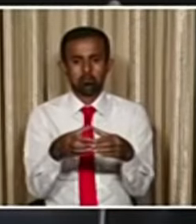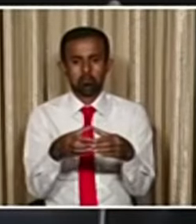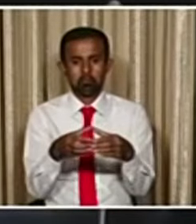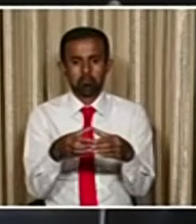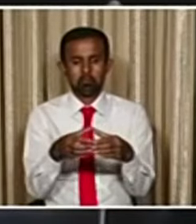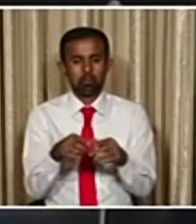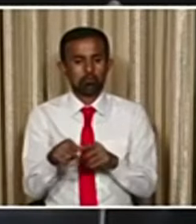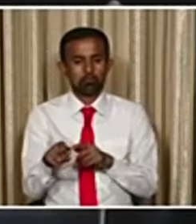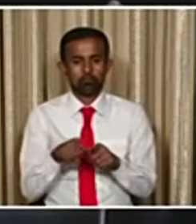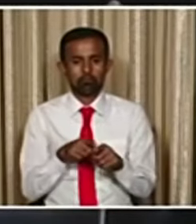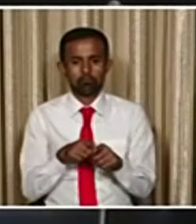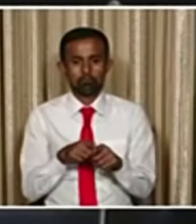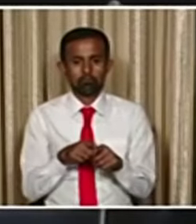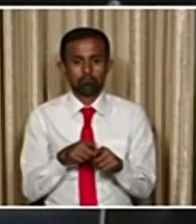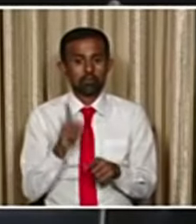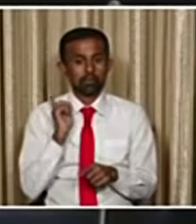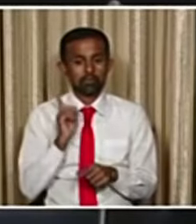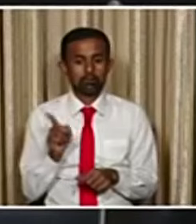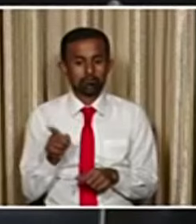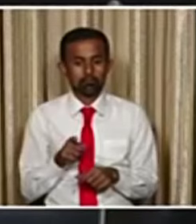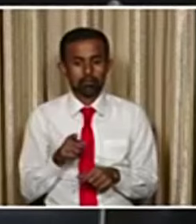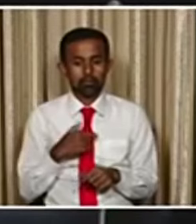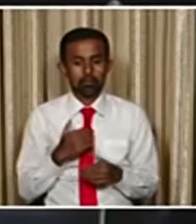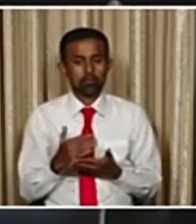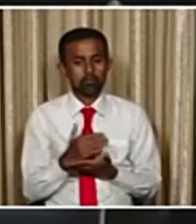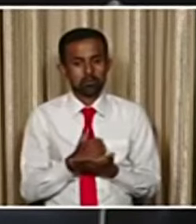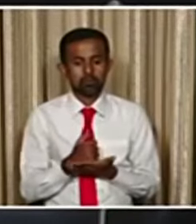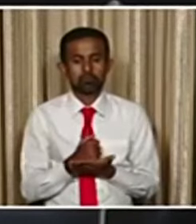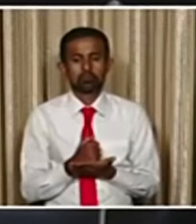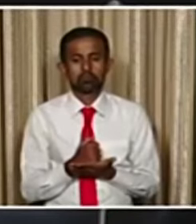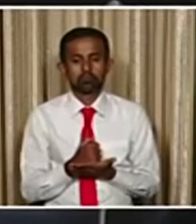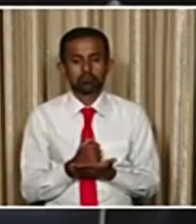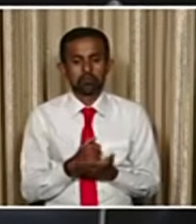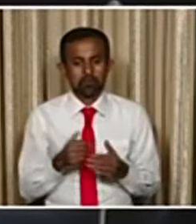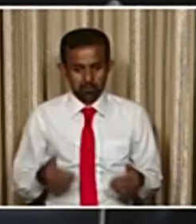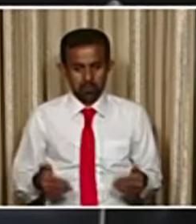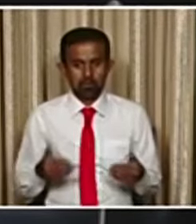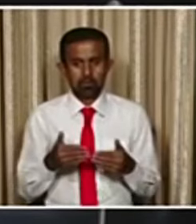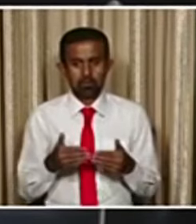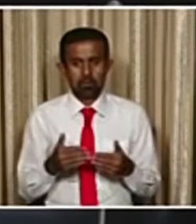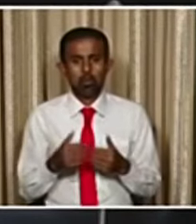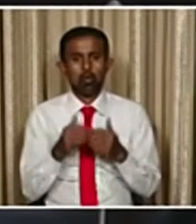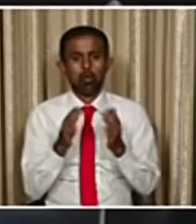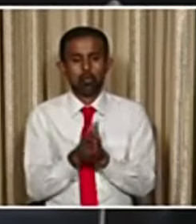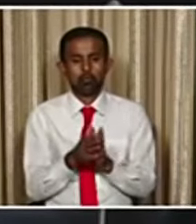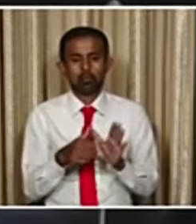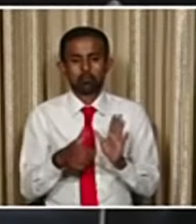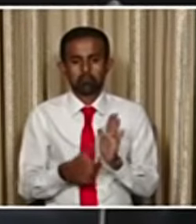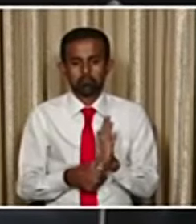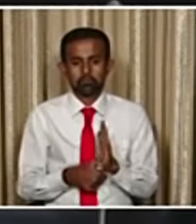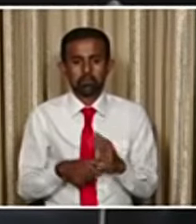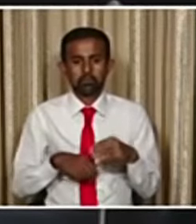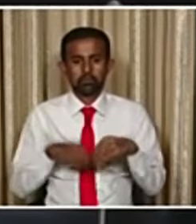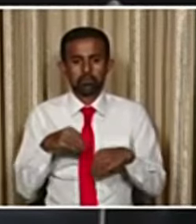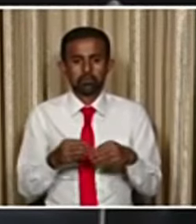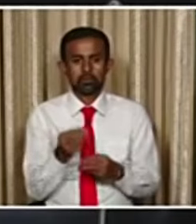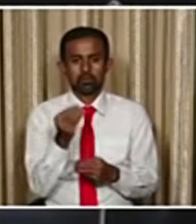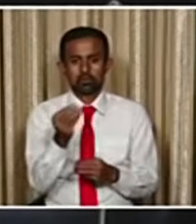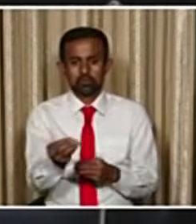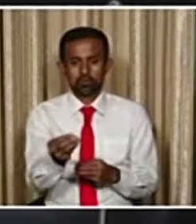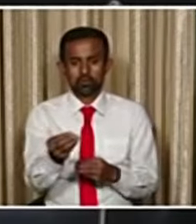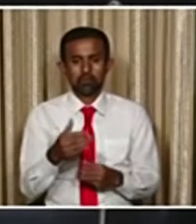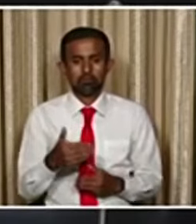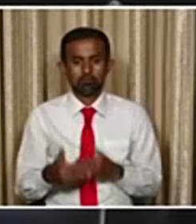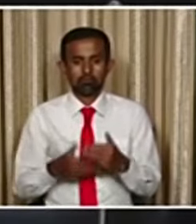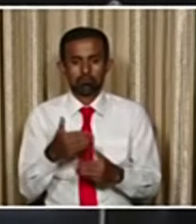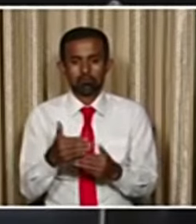වෙන ලෙස ඊයේ වෙනකන් වුණා අපි සම්පූර්ණයෙන්ම අදත් සියලුම පනත් වලට සන්දේ දීලා එතුමාගේ